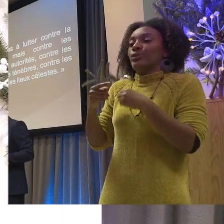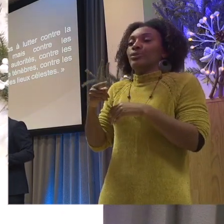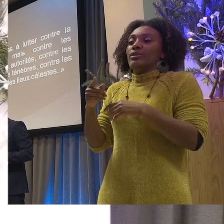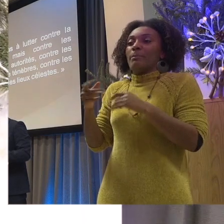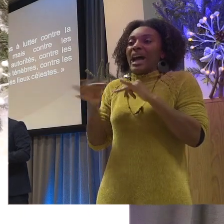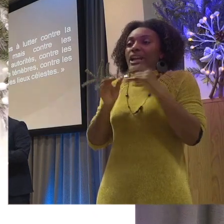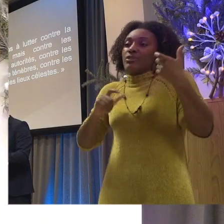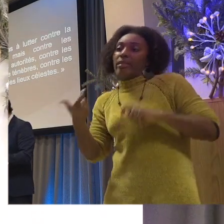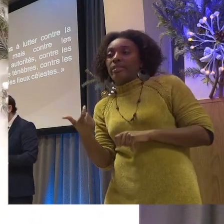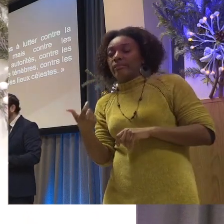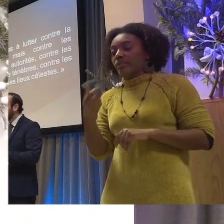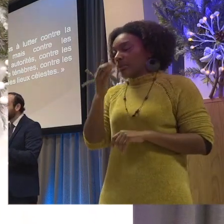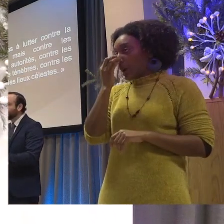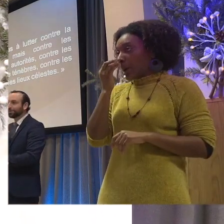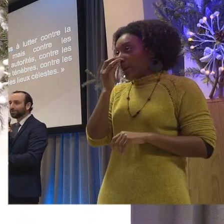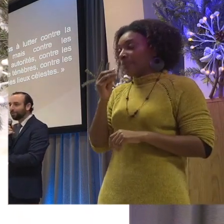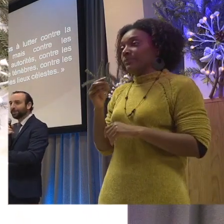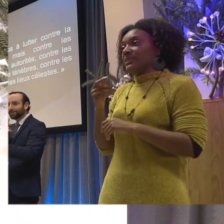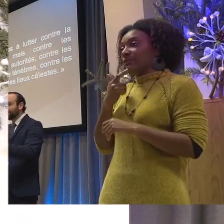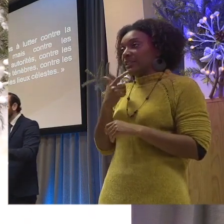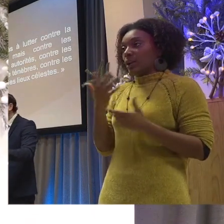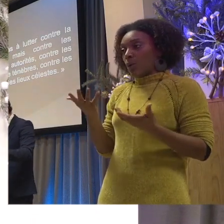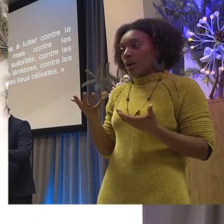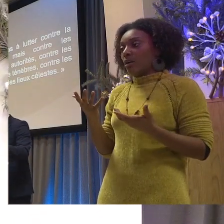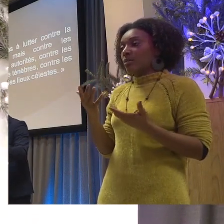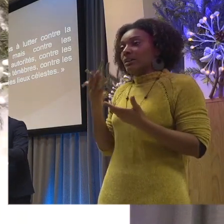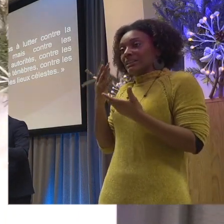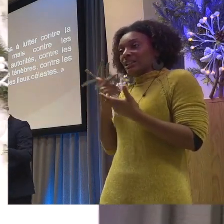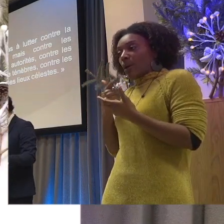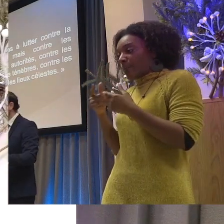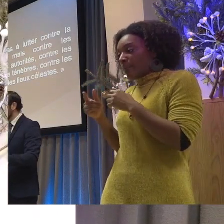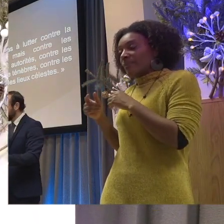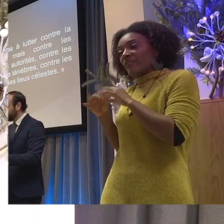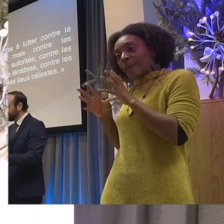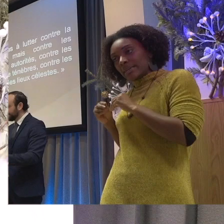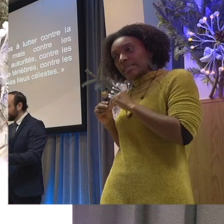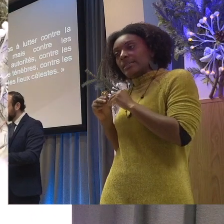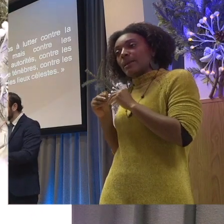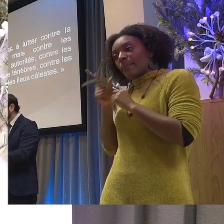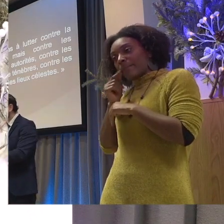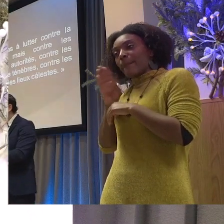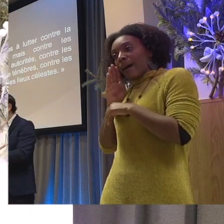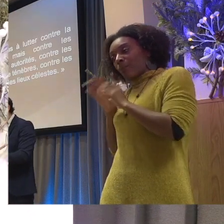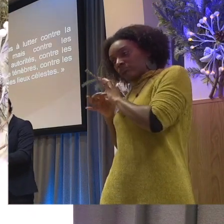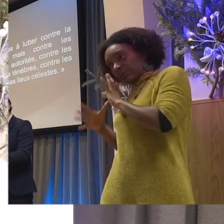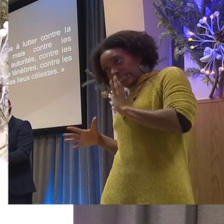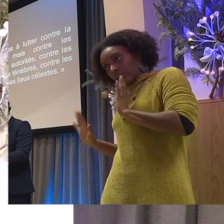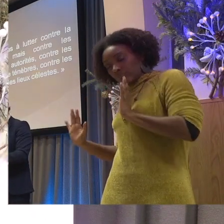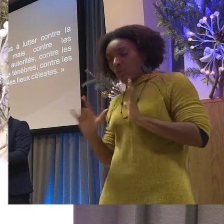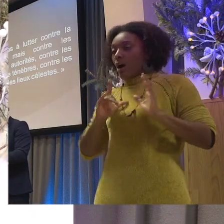l'autre, à devenir une seule chair, à habiter ensemble, c'est une grande victoire. Alléluia. Et pourtant, ce n'est que le